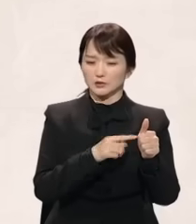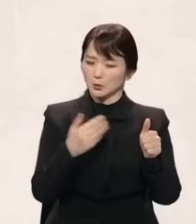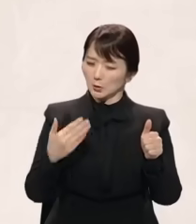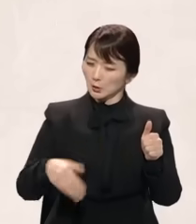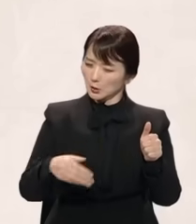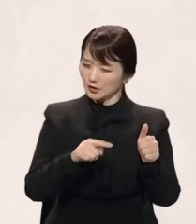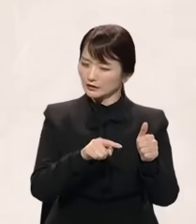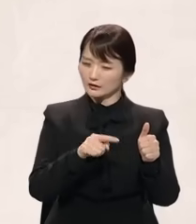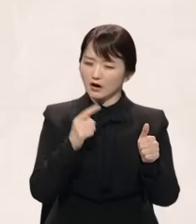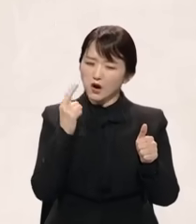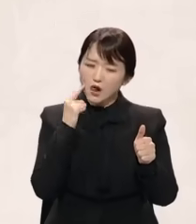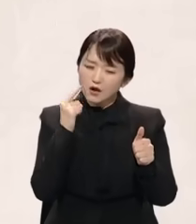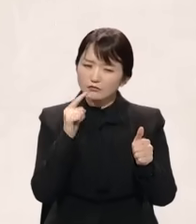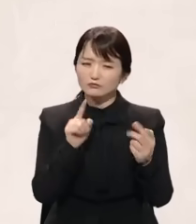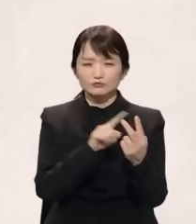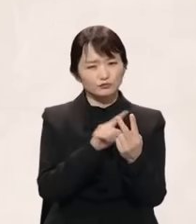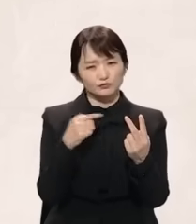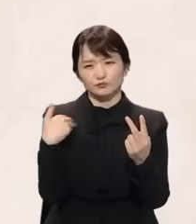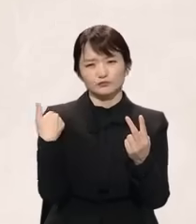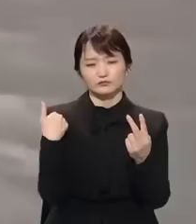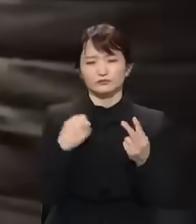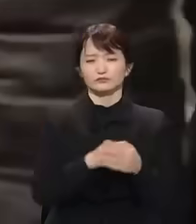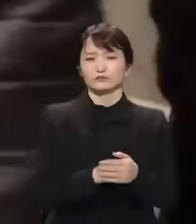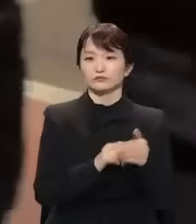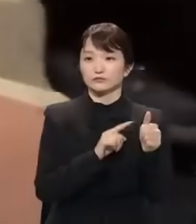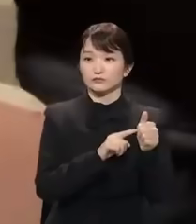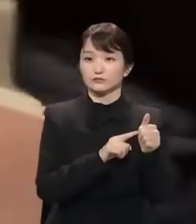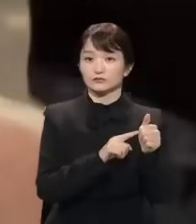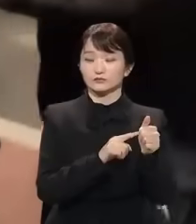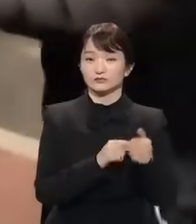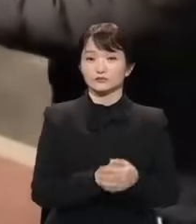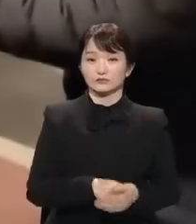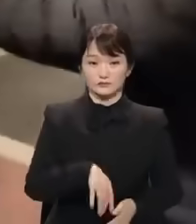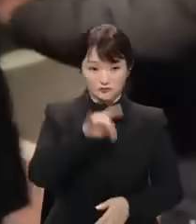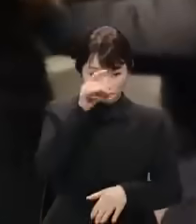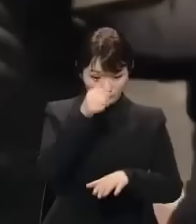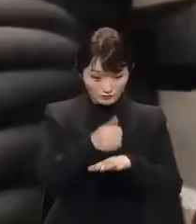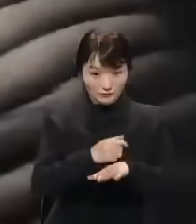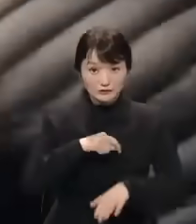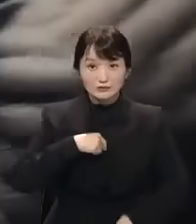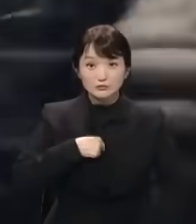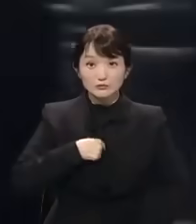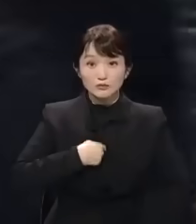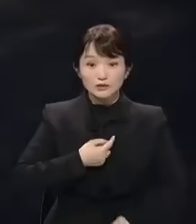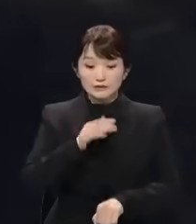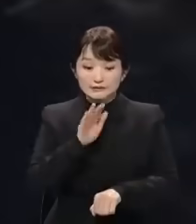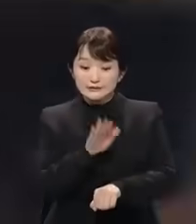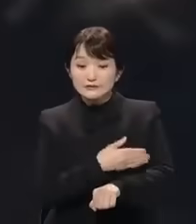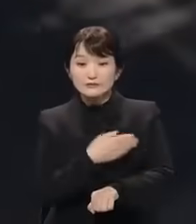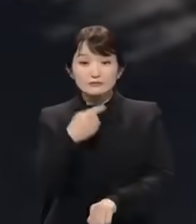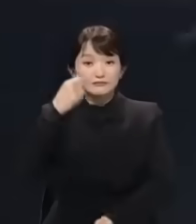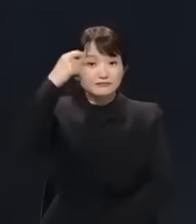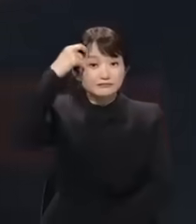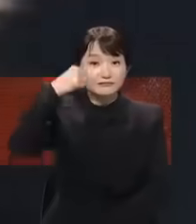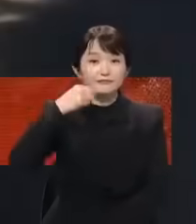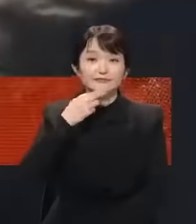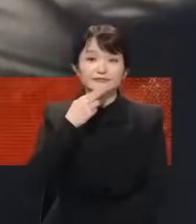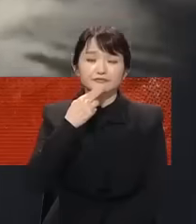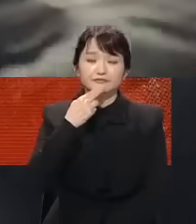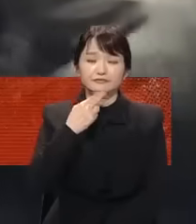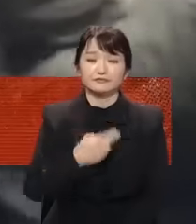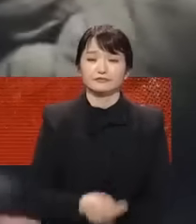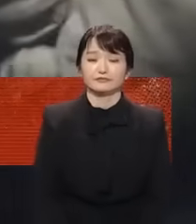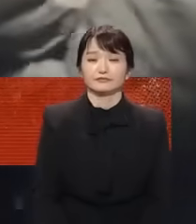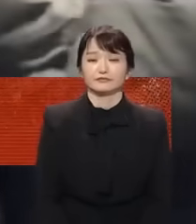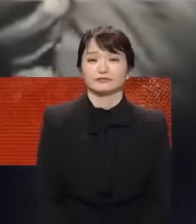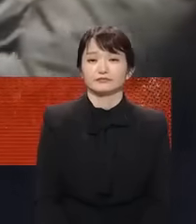거짓말 장이라고 봐야 될지 모르겠지만 중요한 거는 한번도 처음부터 끝까지 본인이 잘못했다는 거는 느끼지 못하고 있는 것이 아닌가라는